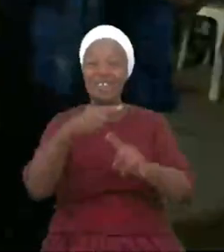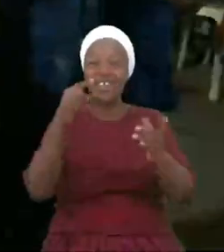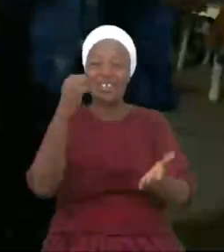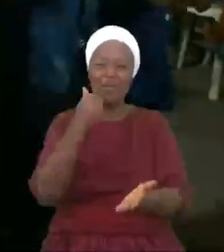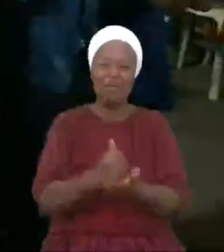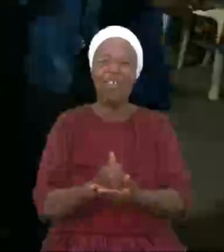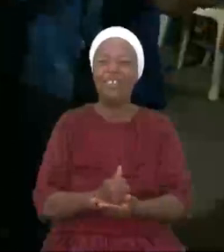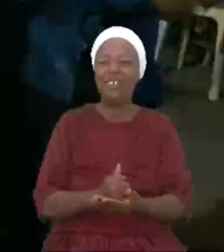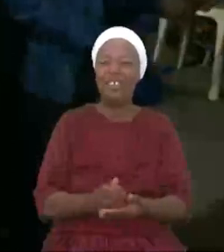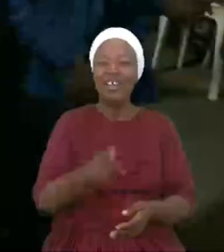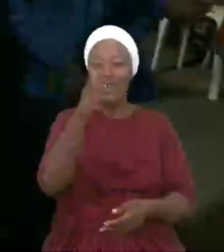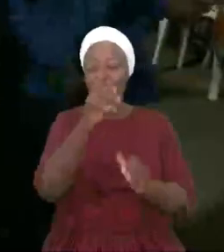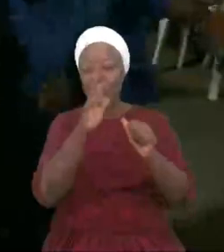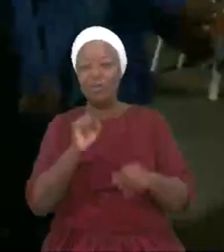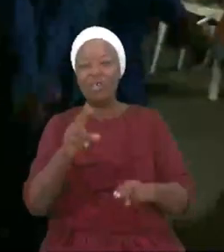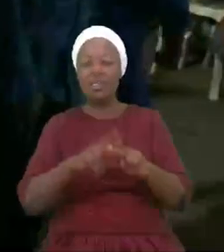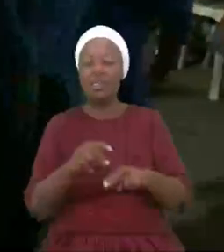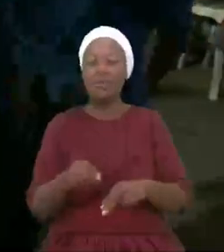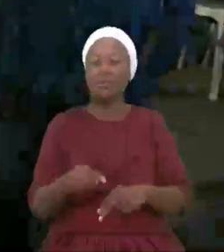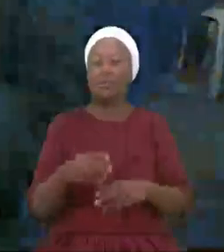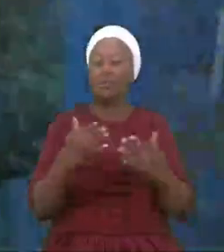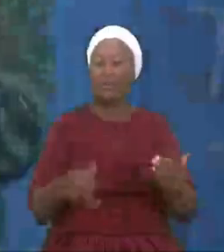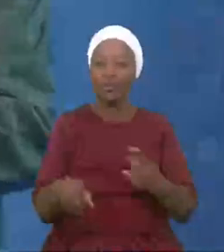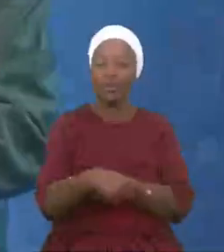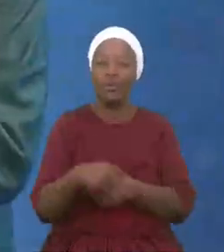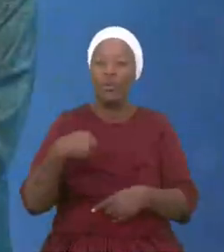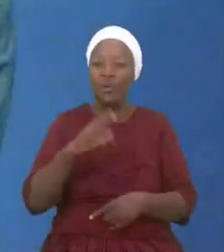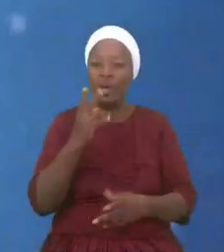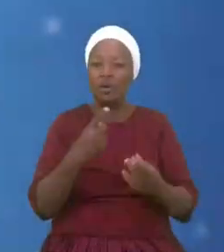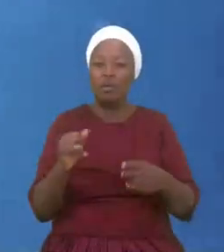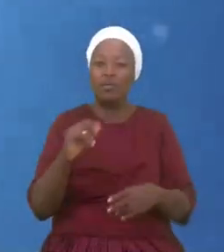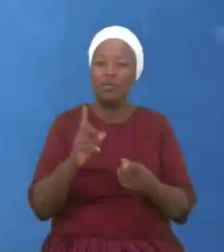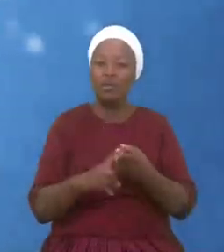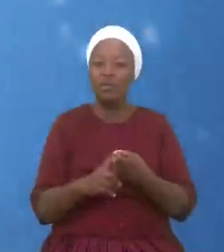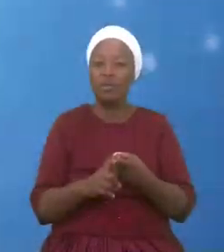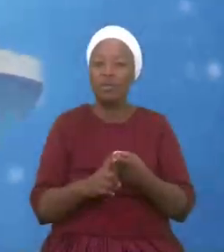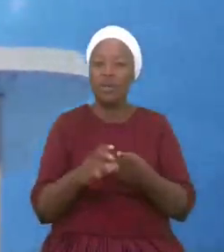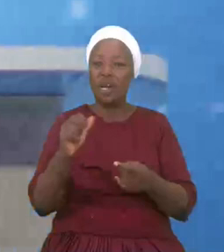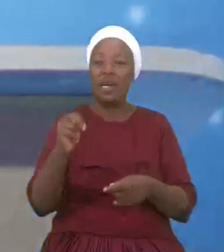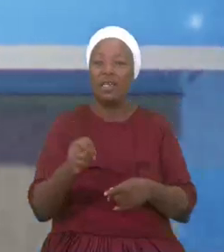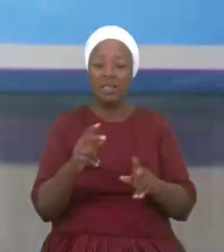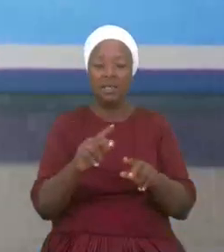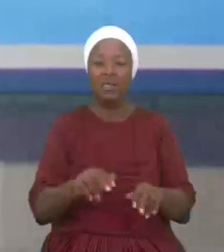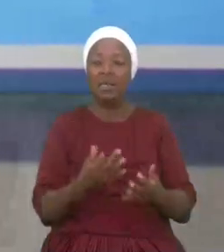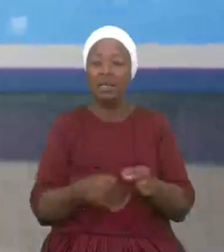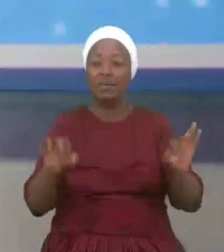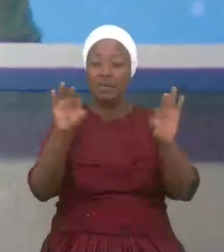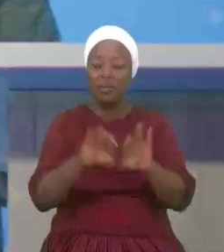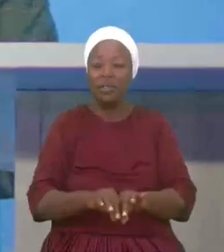crie amen que le Seigneur vous bénisse à soyez vous